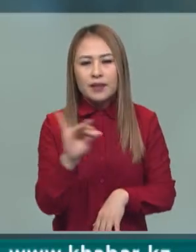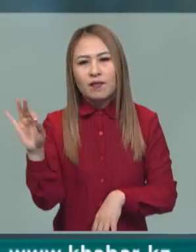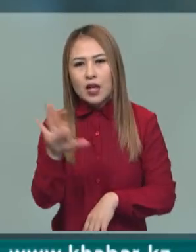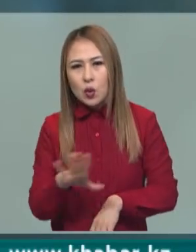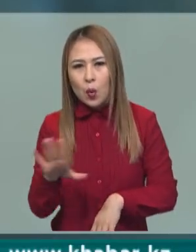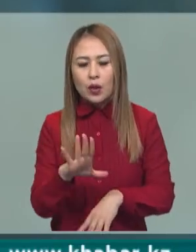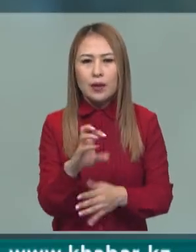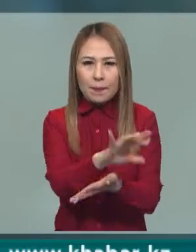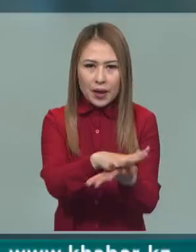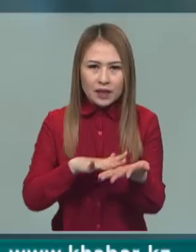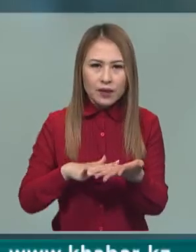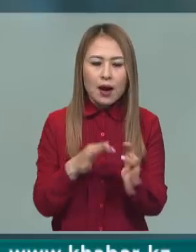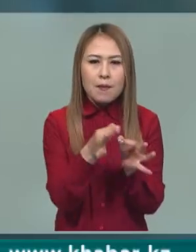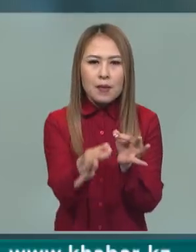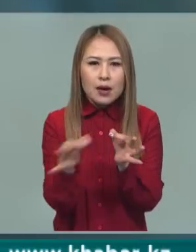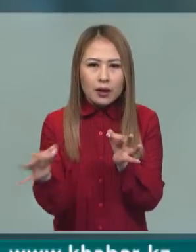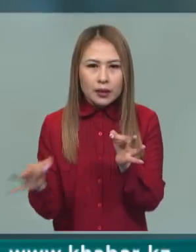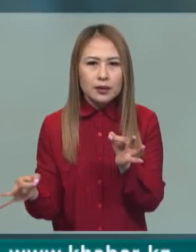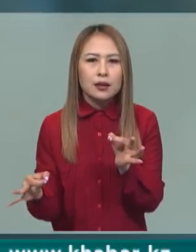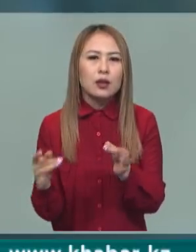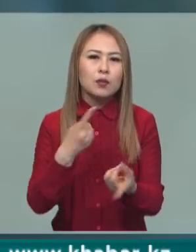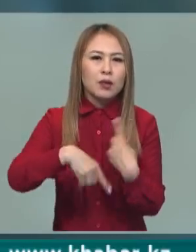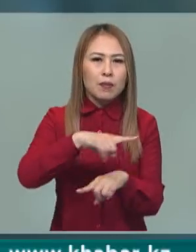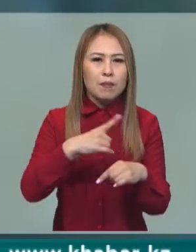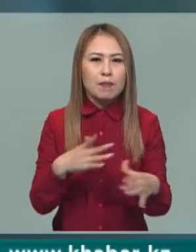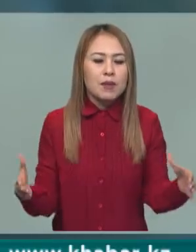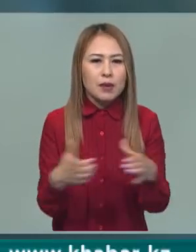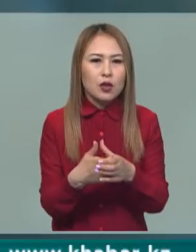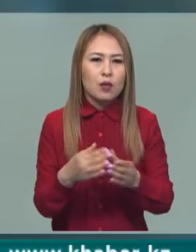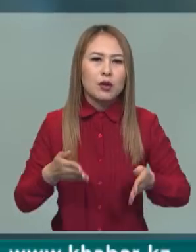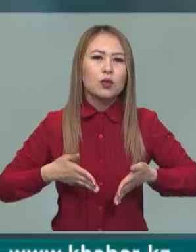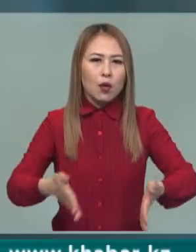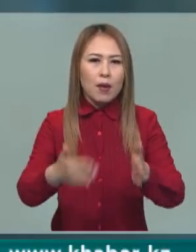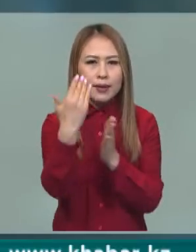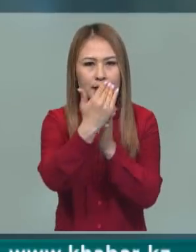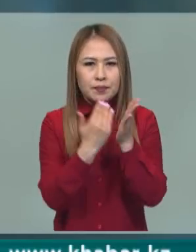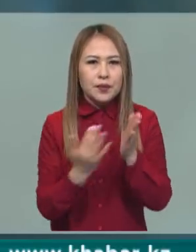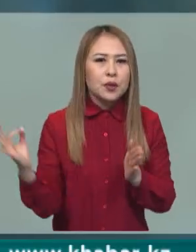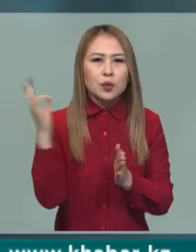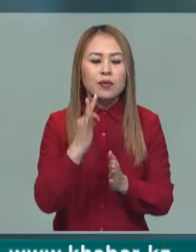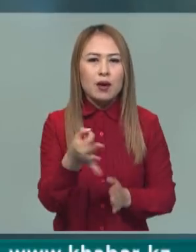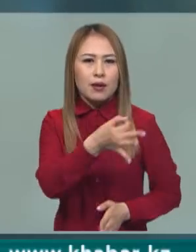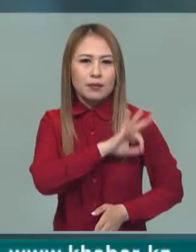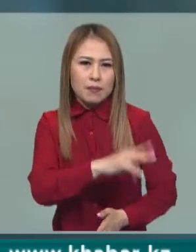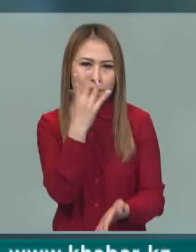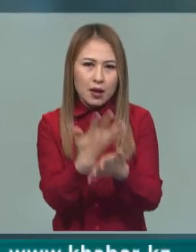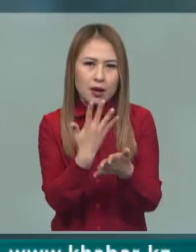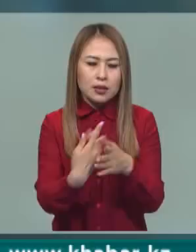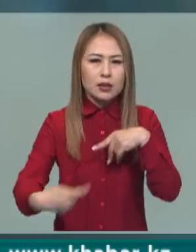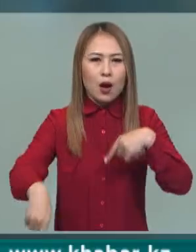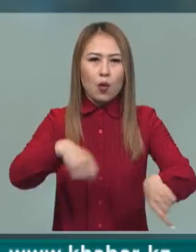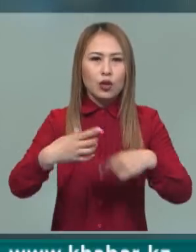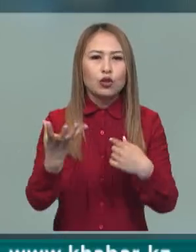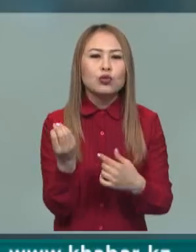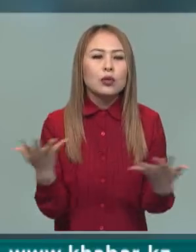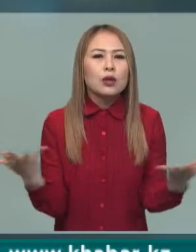шығысты жалғайтын маңызды стратегиялық аймаққа айналып отыр. Бұл өз кезеңінде бір белдеу бір жол бағдарламасының тиімділігін көрсетеді. Сауда жолының